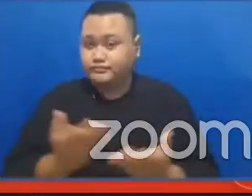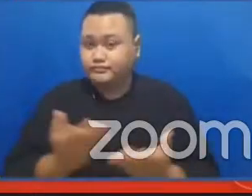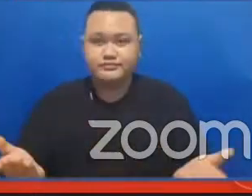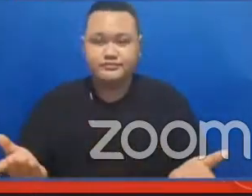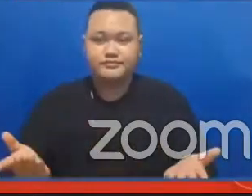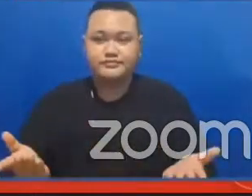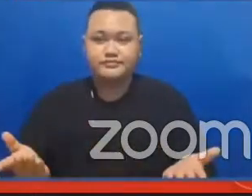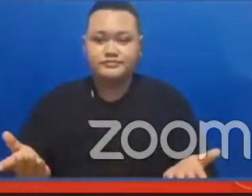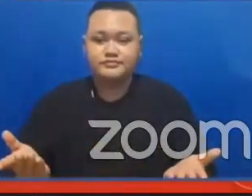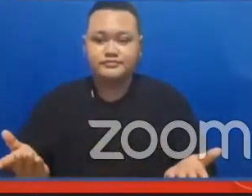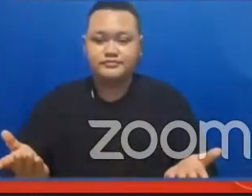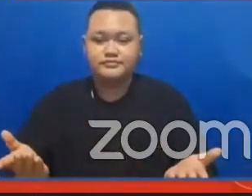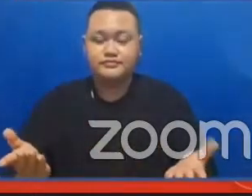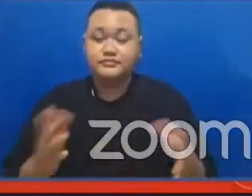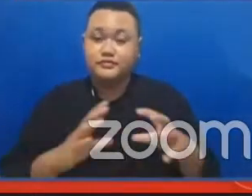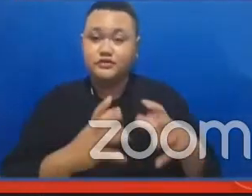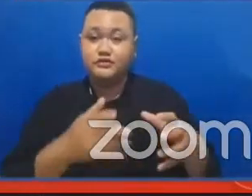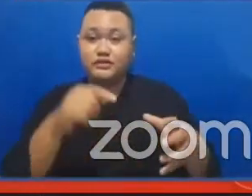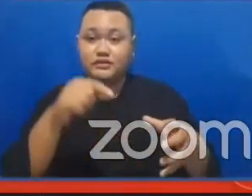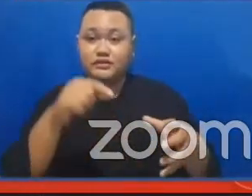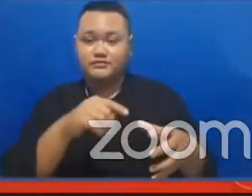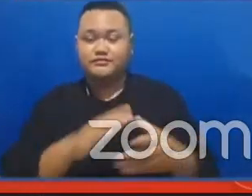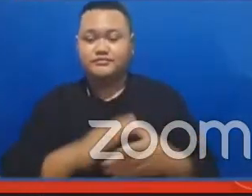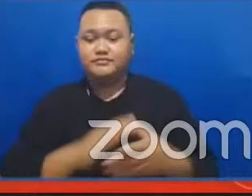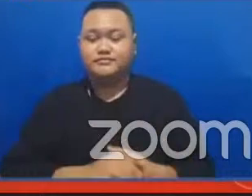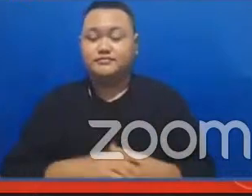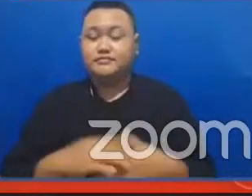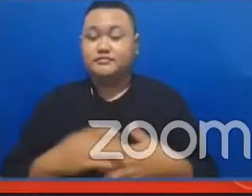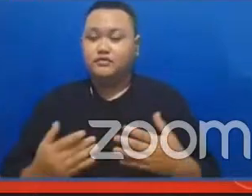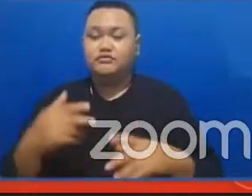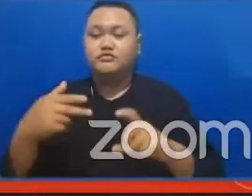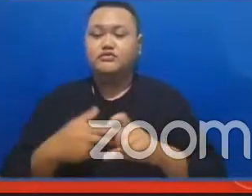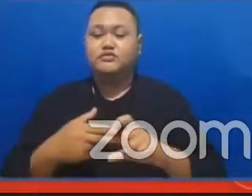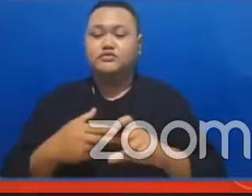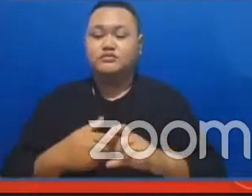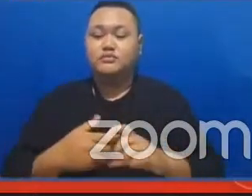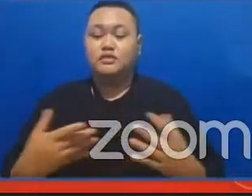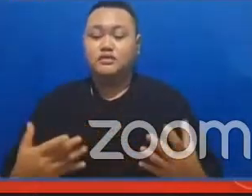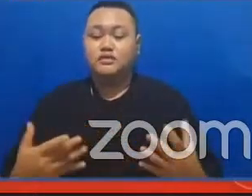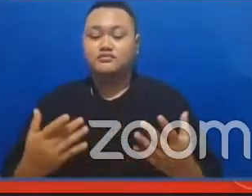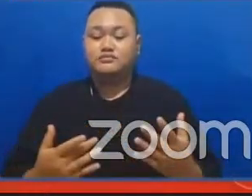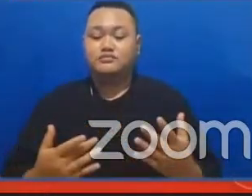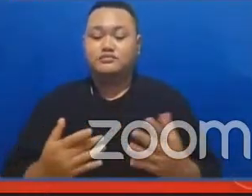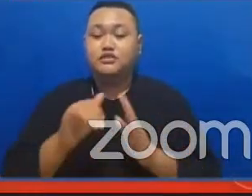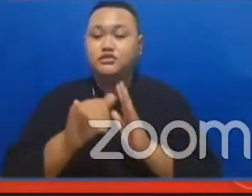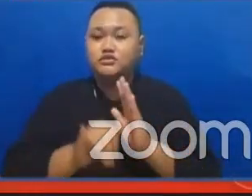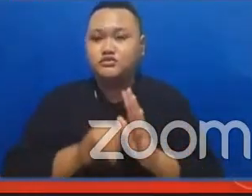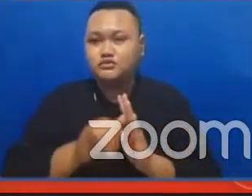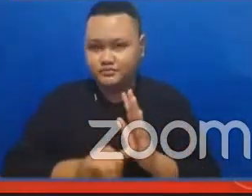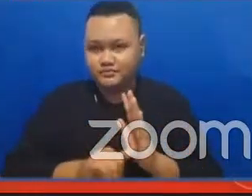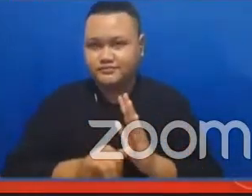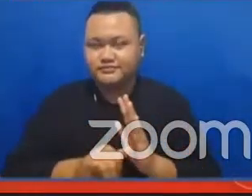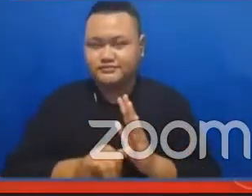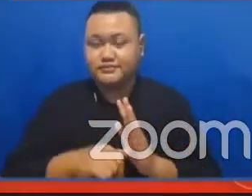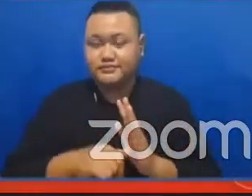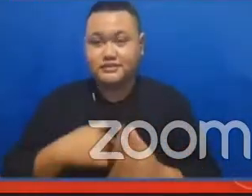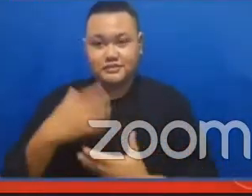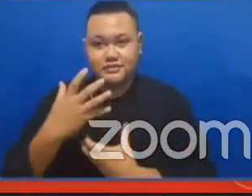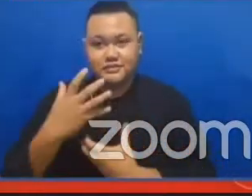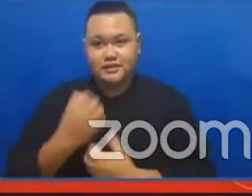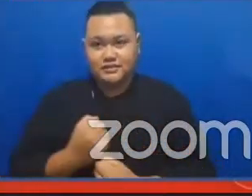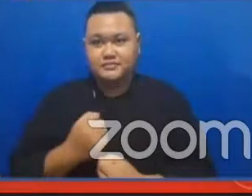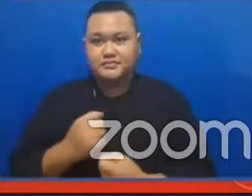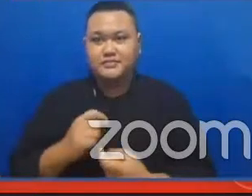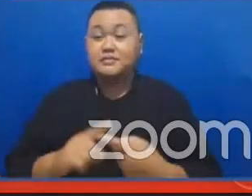yang hadir pada ruang virtual maupun pada Zoom maupun pada link YouTube, kami